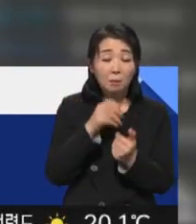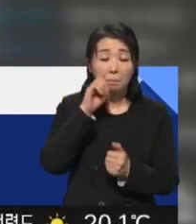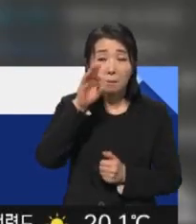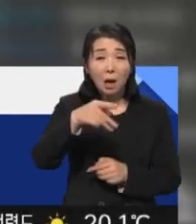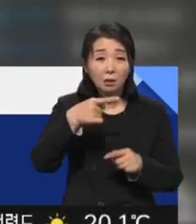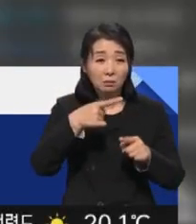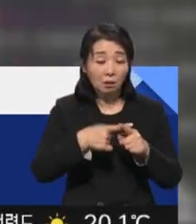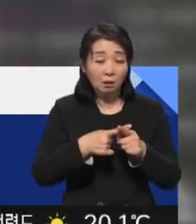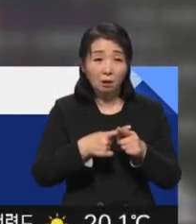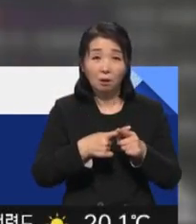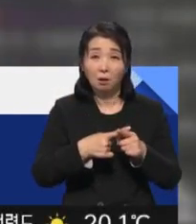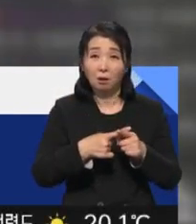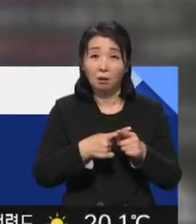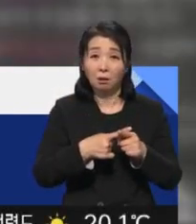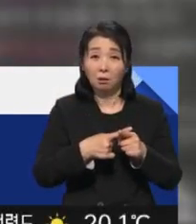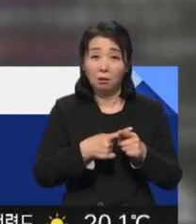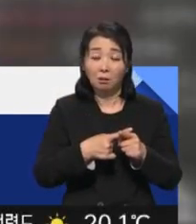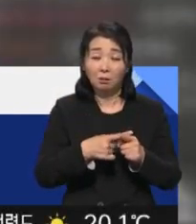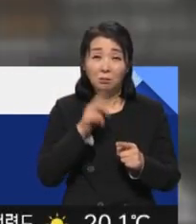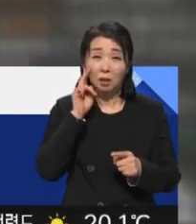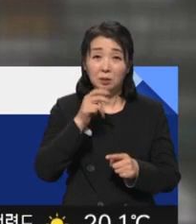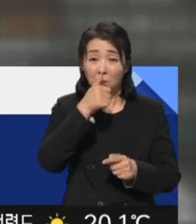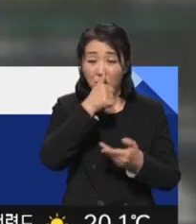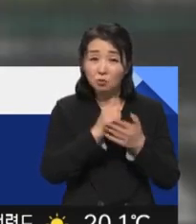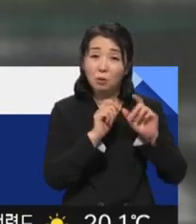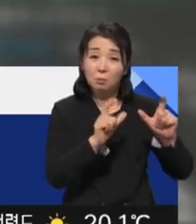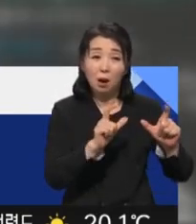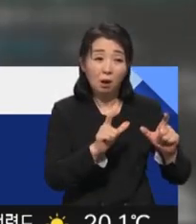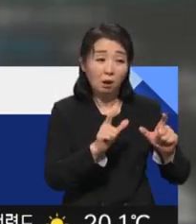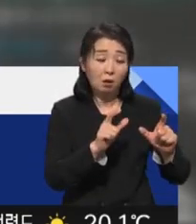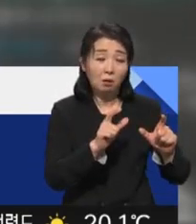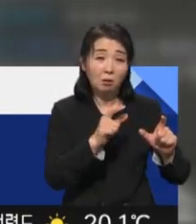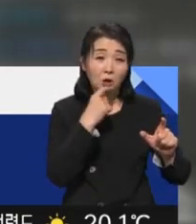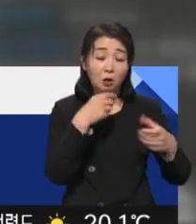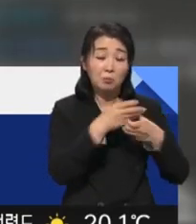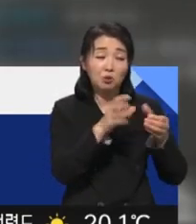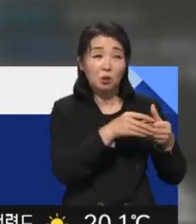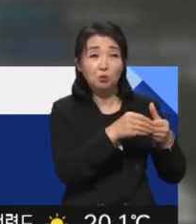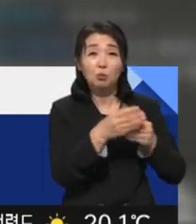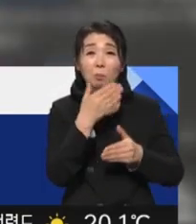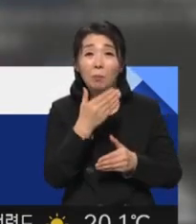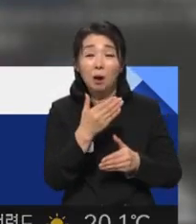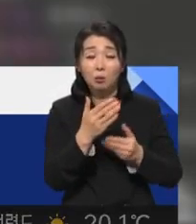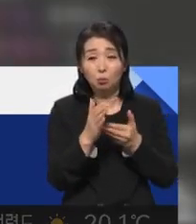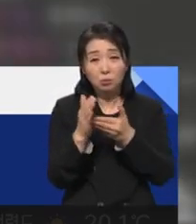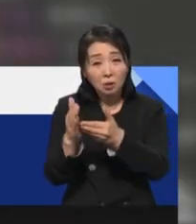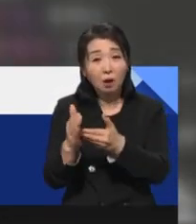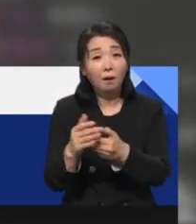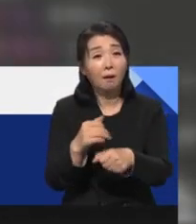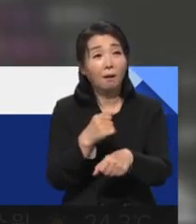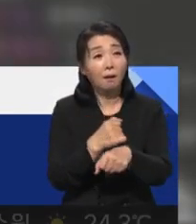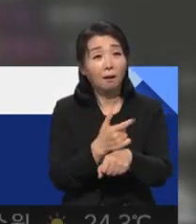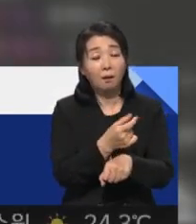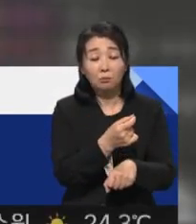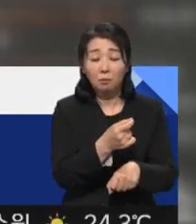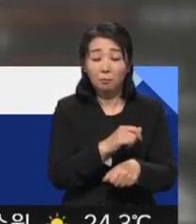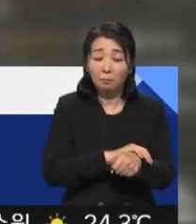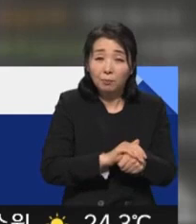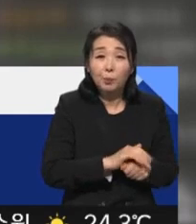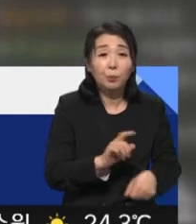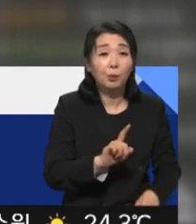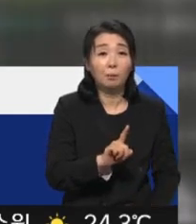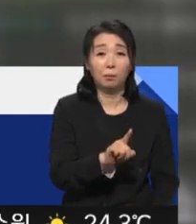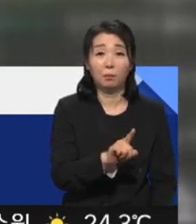예, 예. 그러니까 그러면 민주당이 주도할 수 있을 텐데 뭐 굳이 제안을 하고 저렇게 하는 것 자체가